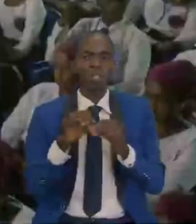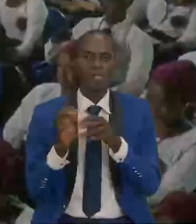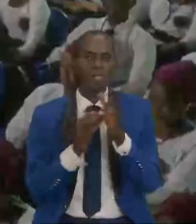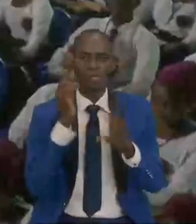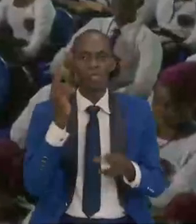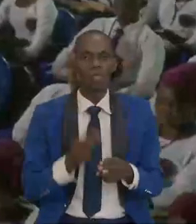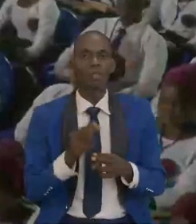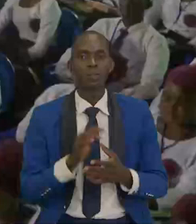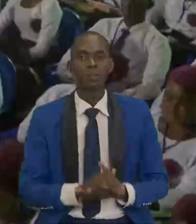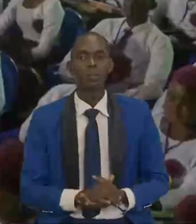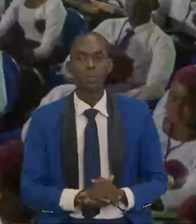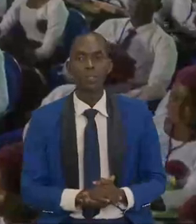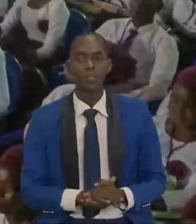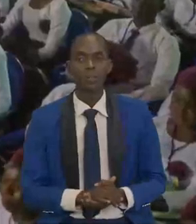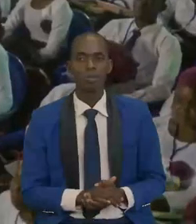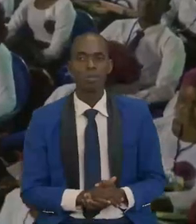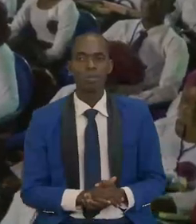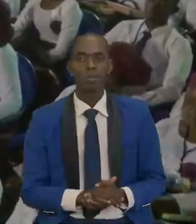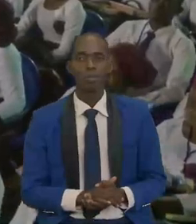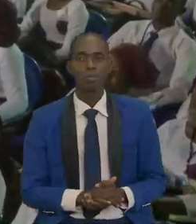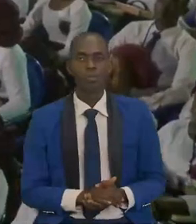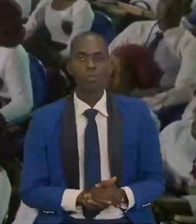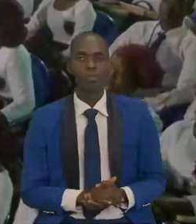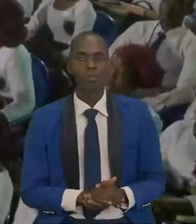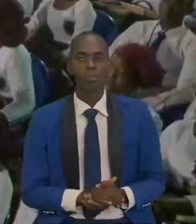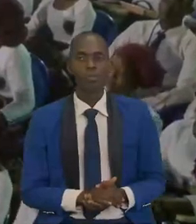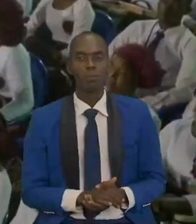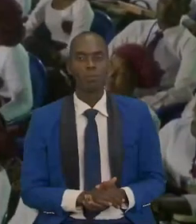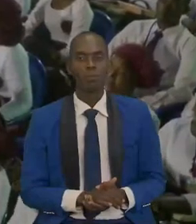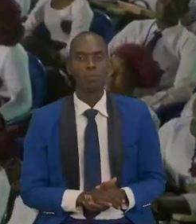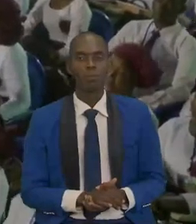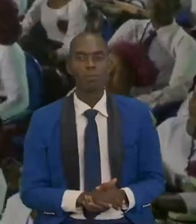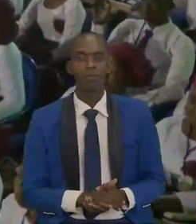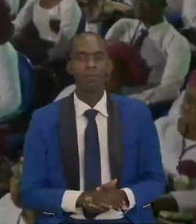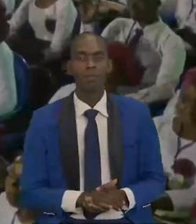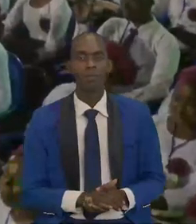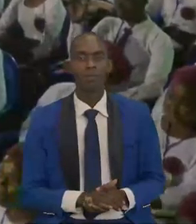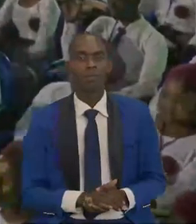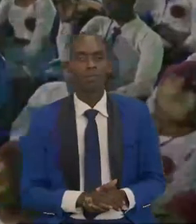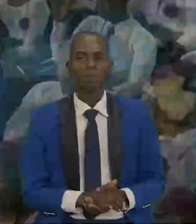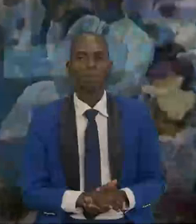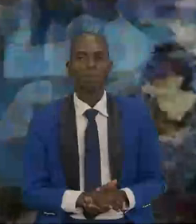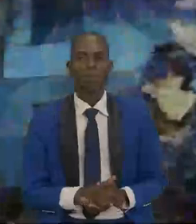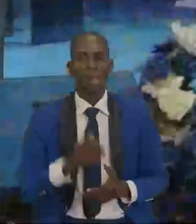vous aurez des prodiges sur prodiges et tous les besoins dans votre vie seront subvenus au nom de Jésus-Christ.